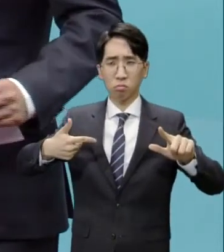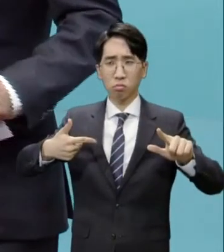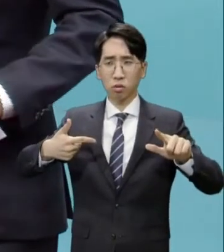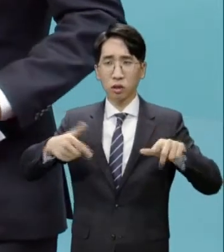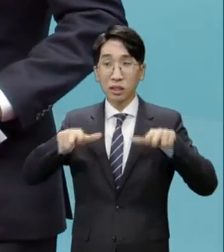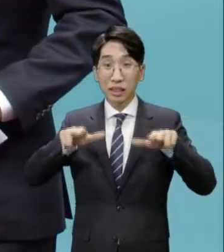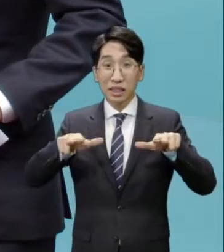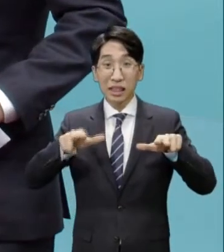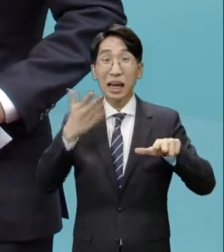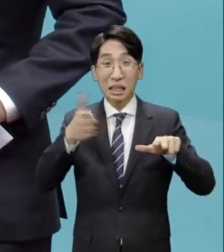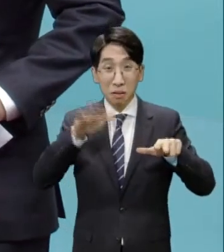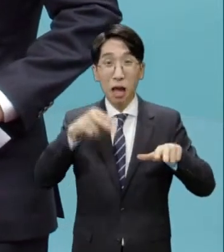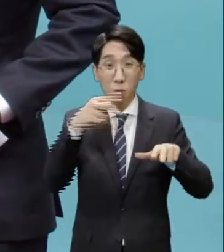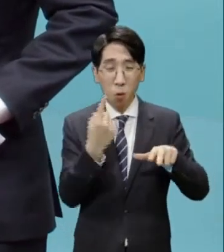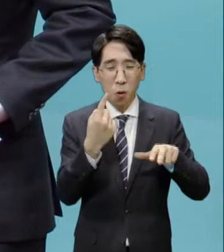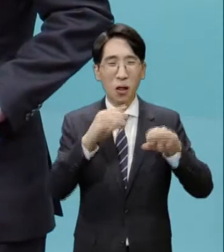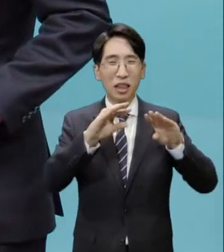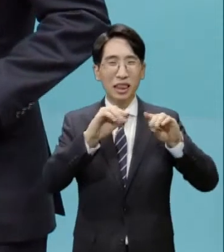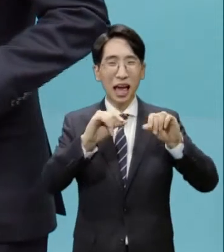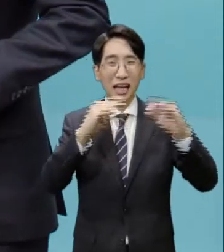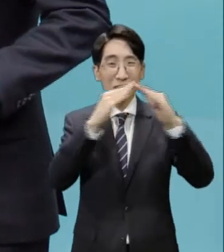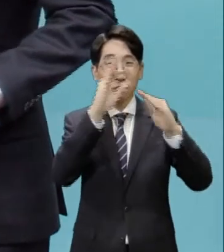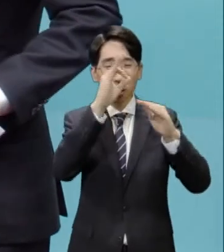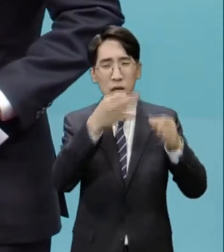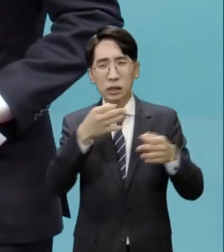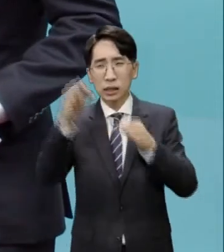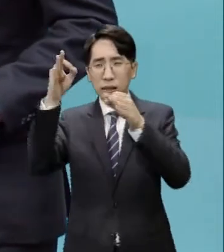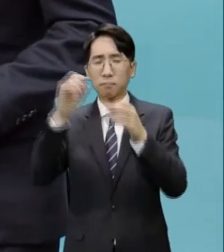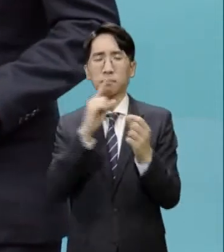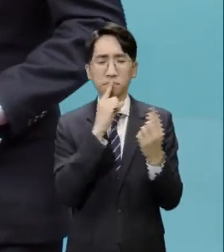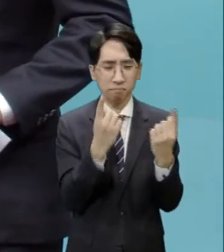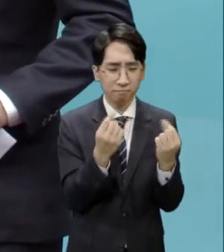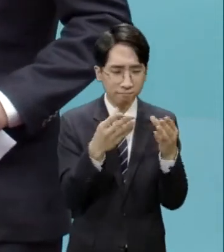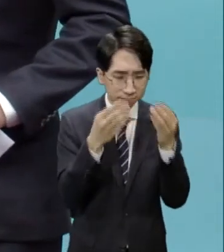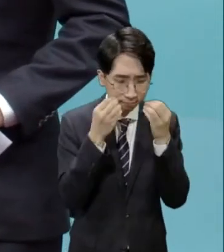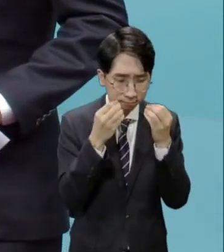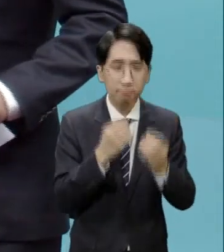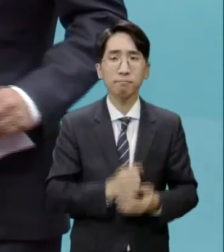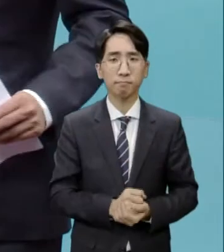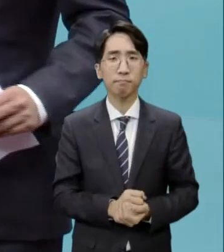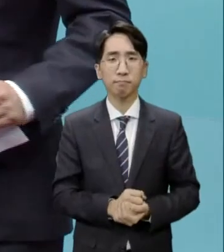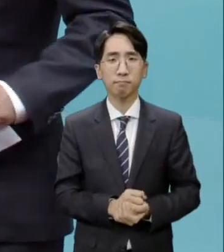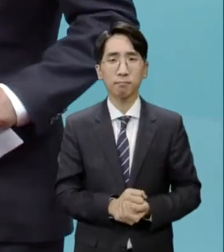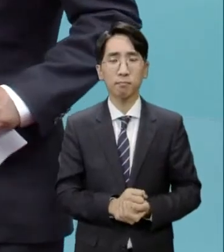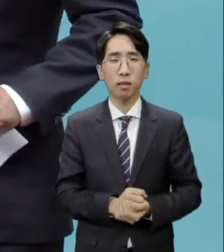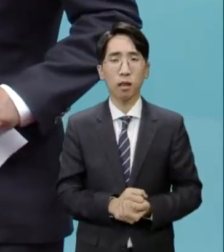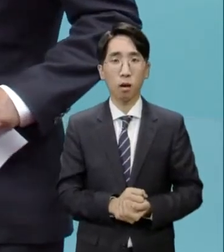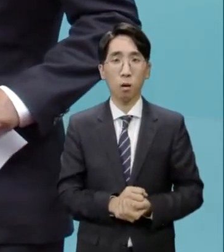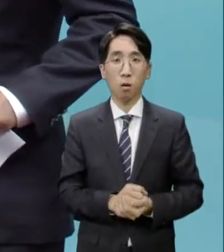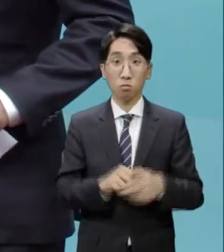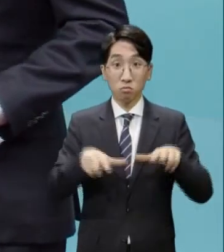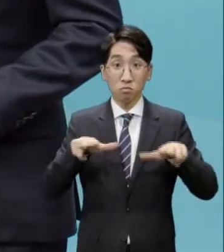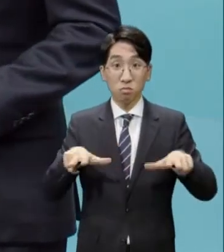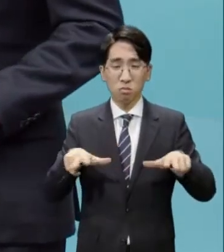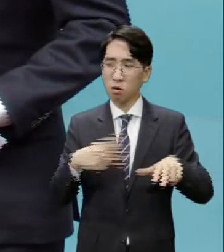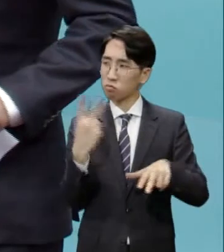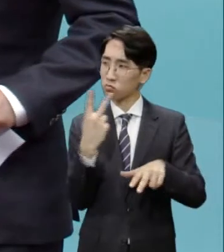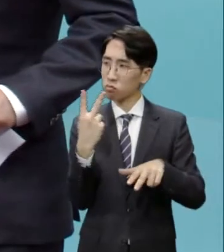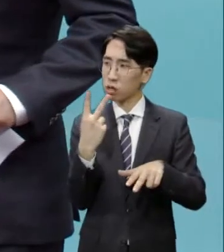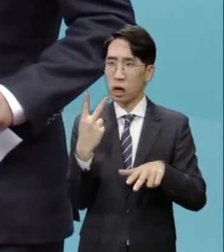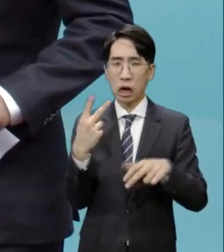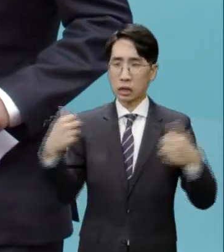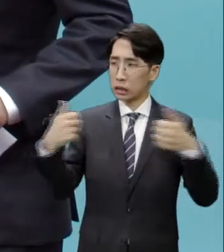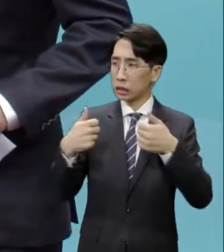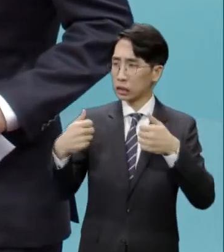그래도 부동산이 과도하게 올랐다는 것은 사실이라고 인장을 했는데요 이렇게 젊 총리와 부동산 문제를 놓고 한 차례